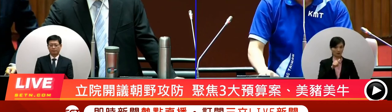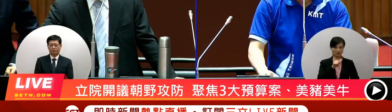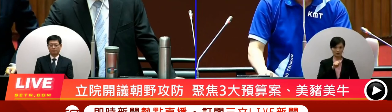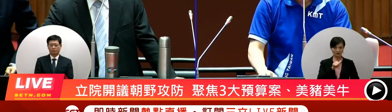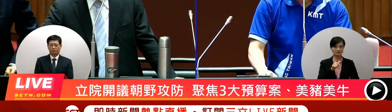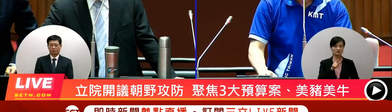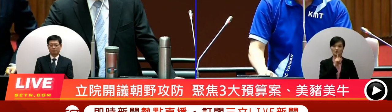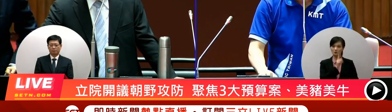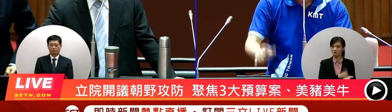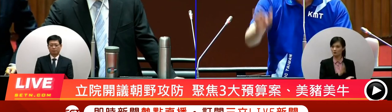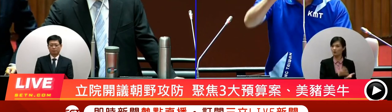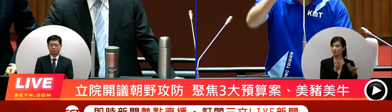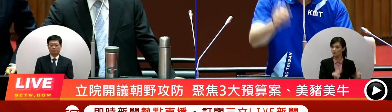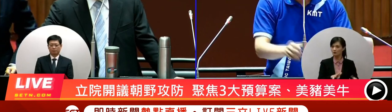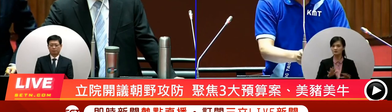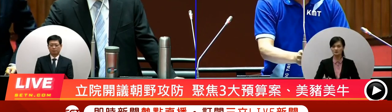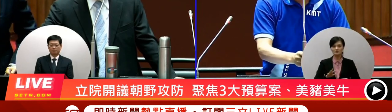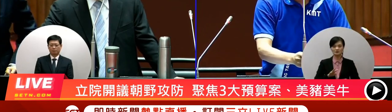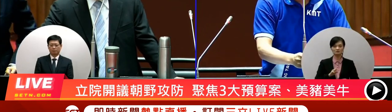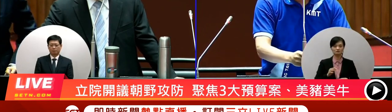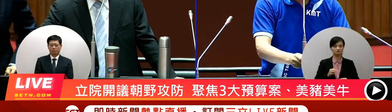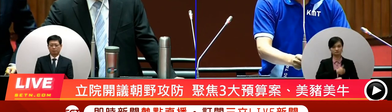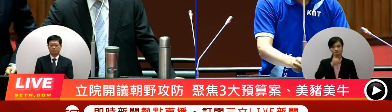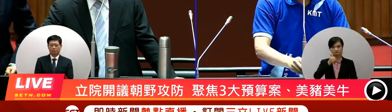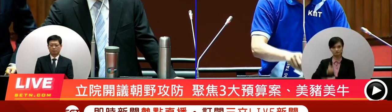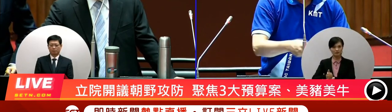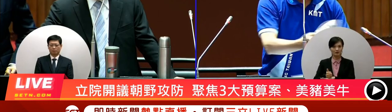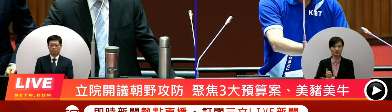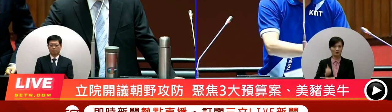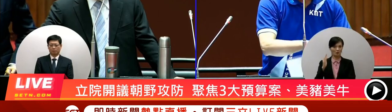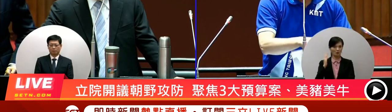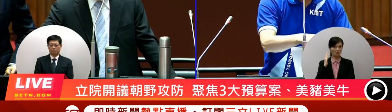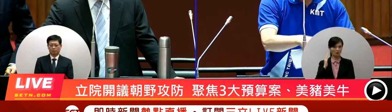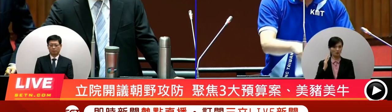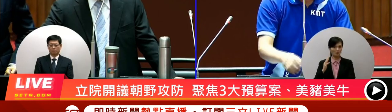定，我们没有办法接受了。下一页，